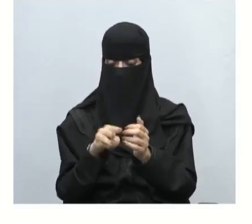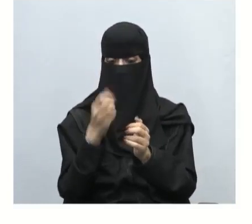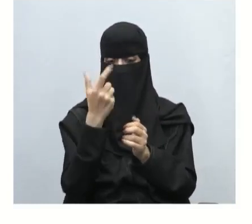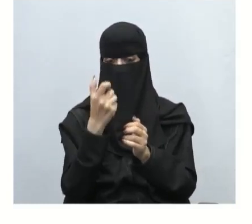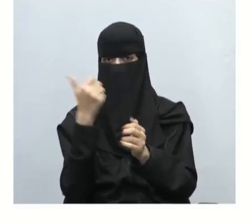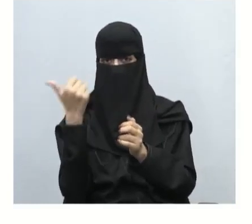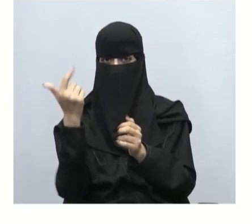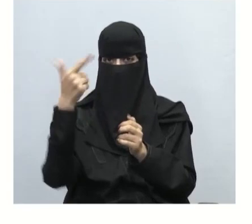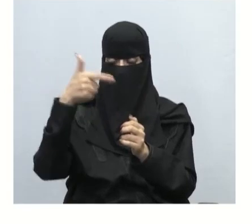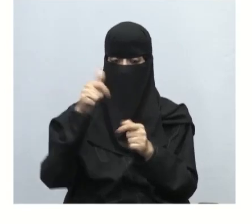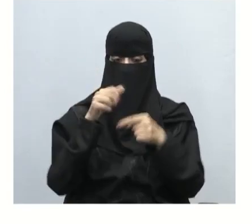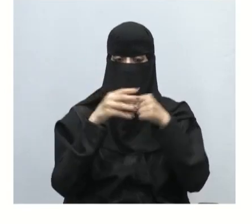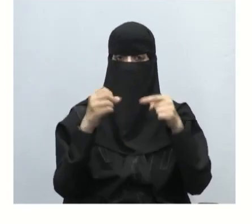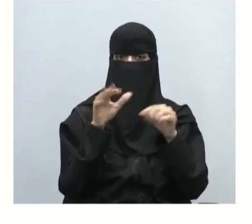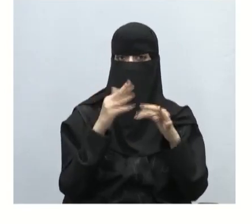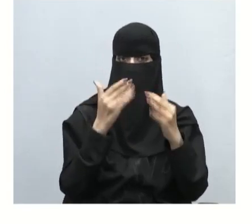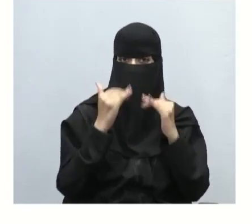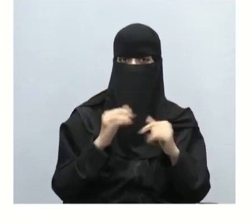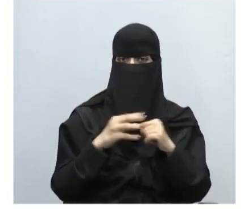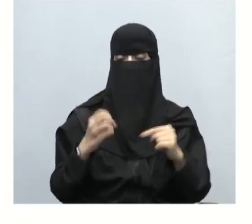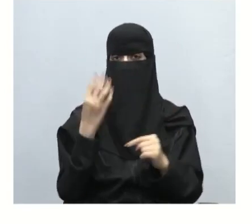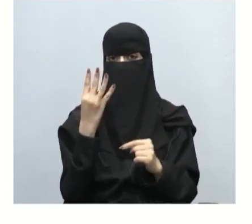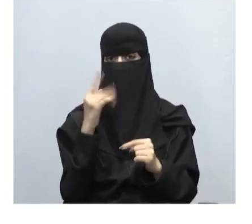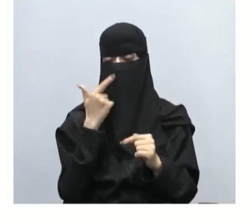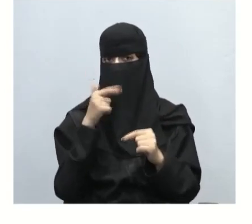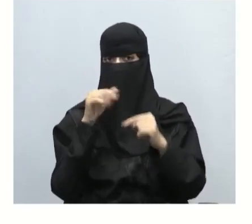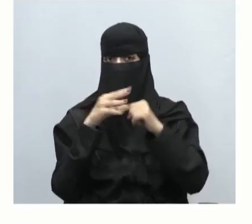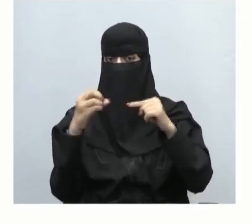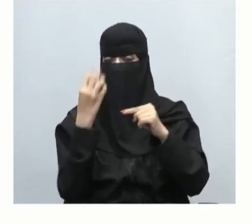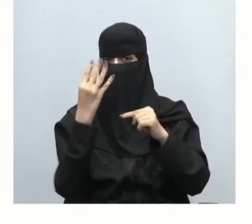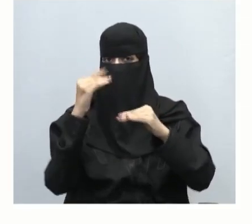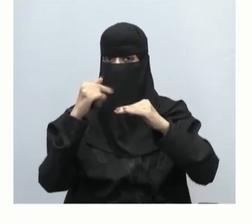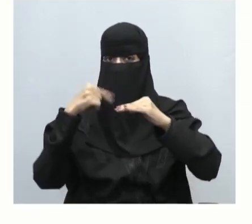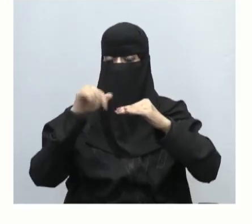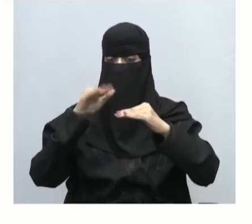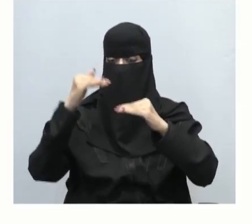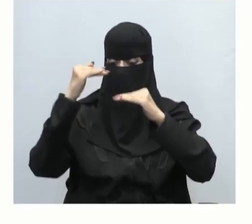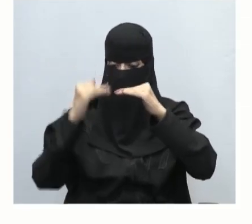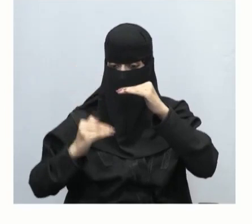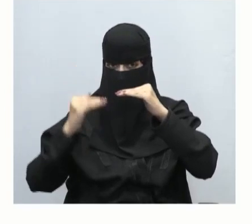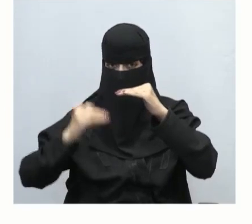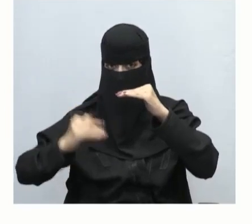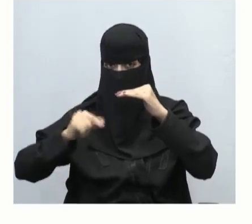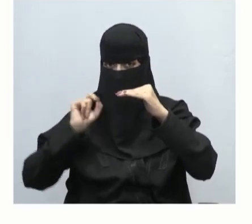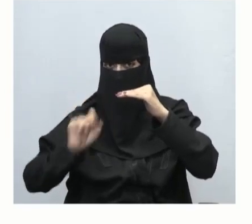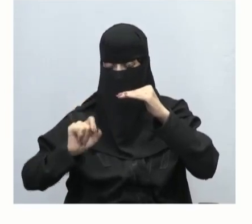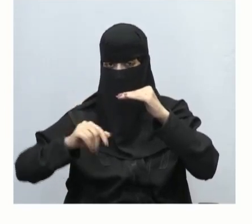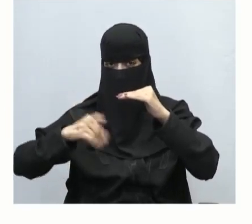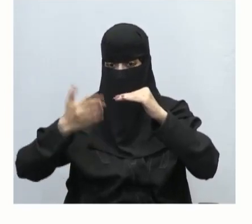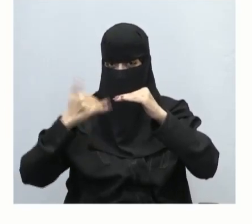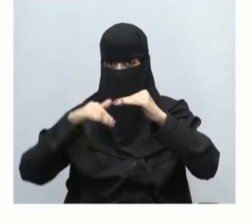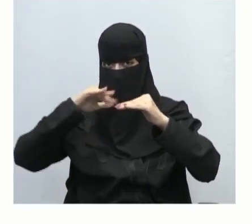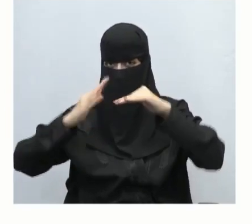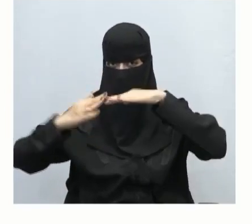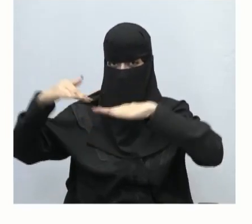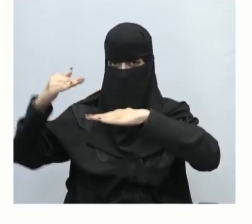3776 مطروحا منها سالب 4 لايجاد الطرح كما تعلمنا سابقا